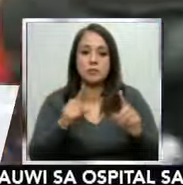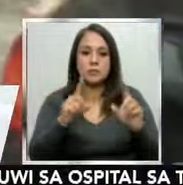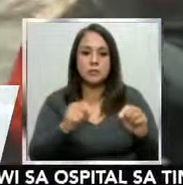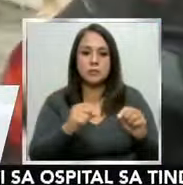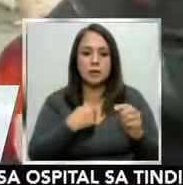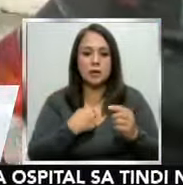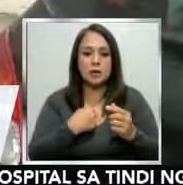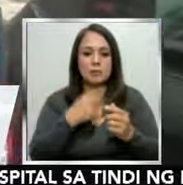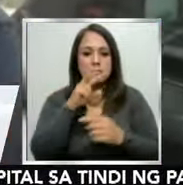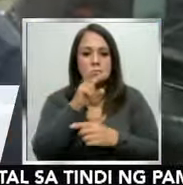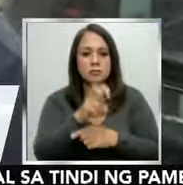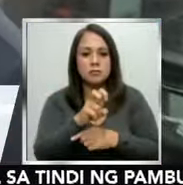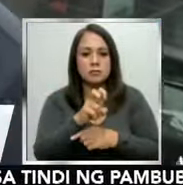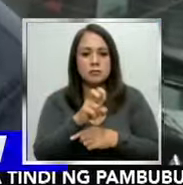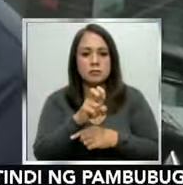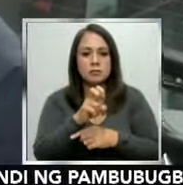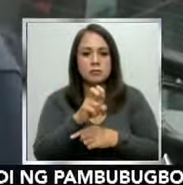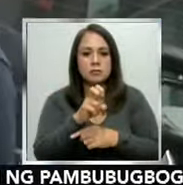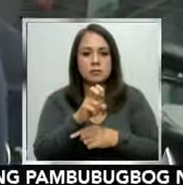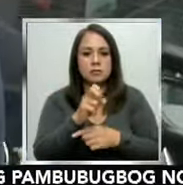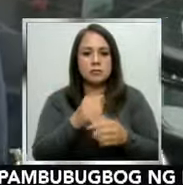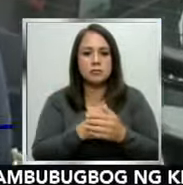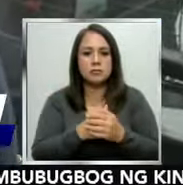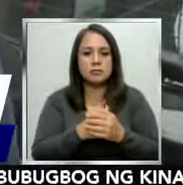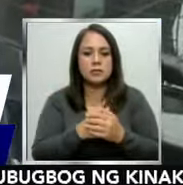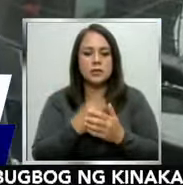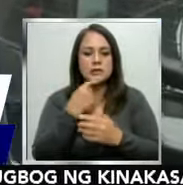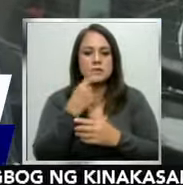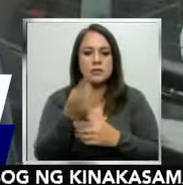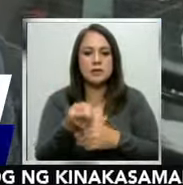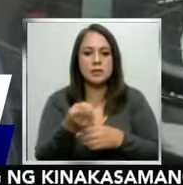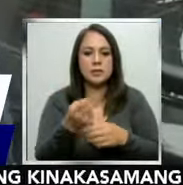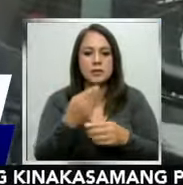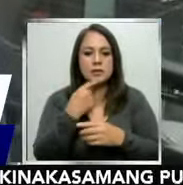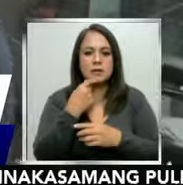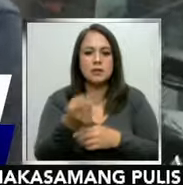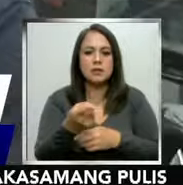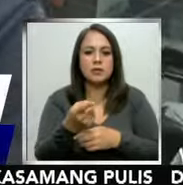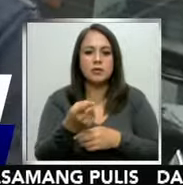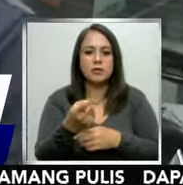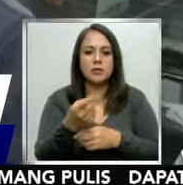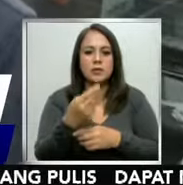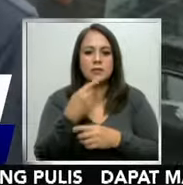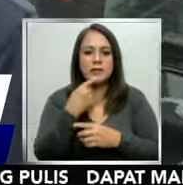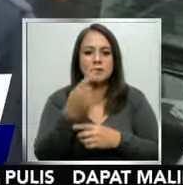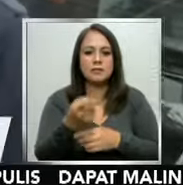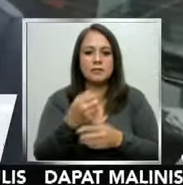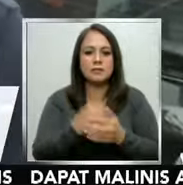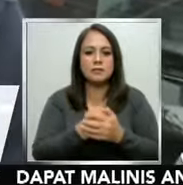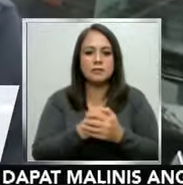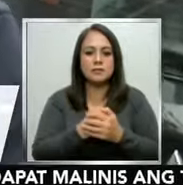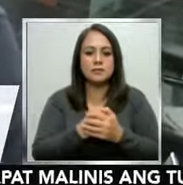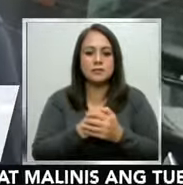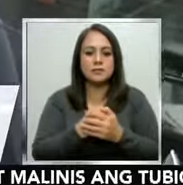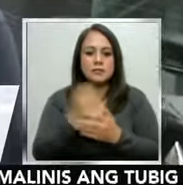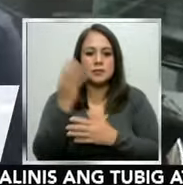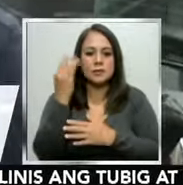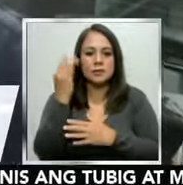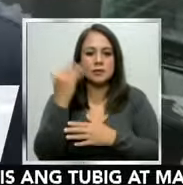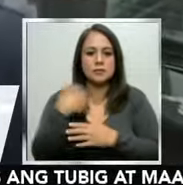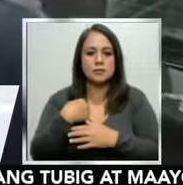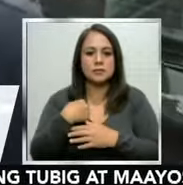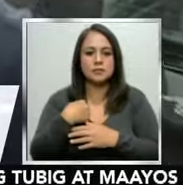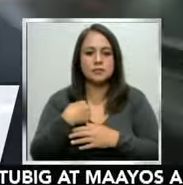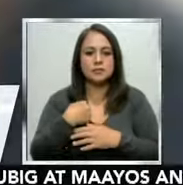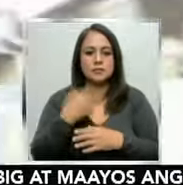timbre. Tumawid kami ngayon dito sa kabilang barangay kasi may nakuwang impormasyon yung mga pulis na meron pa daw isang property si dating